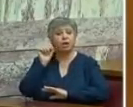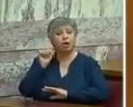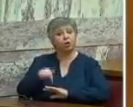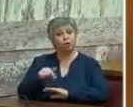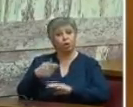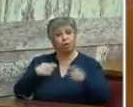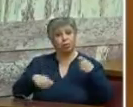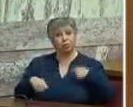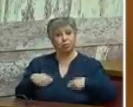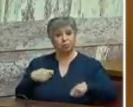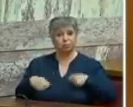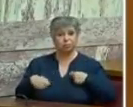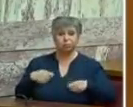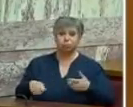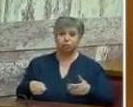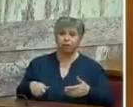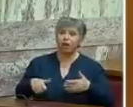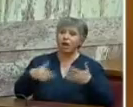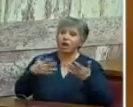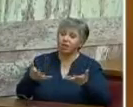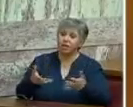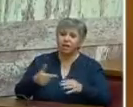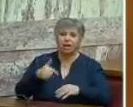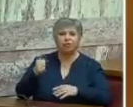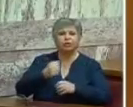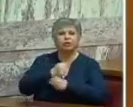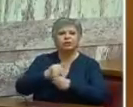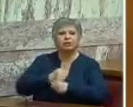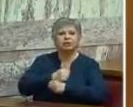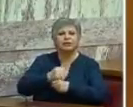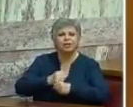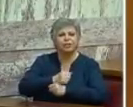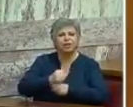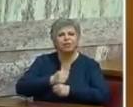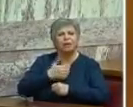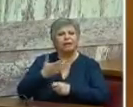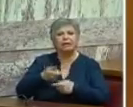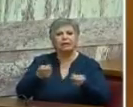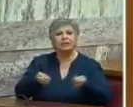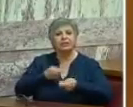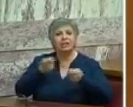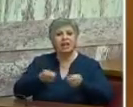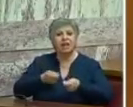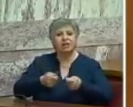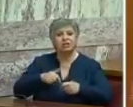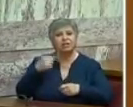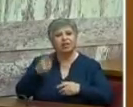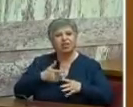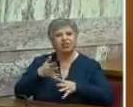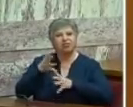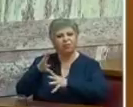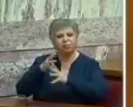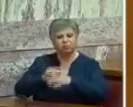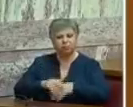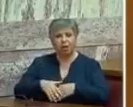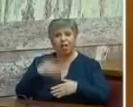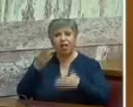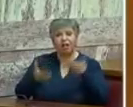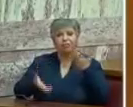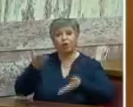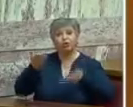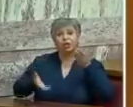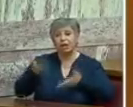βγάλει 10 και 19 μονάδες απάνω το Μητσοτάκη σε σχέση με τον Τζίπρα και τα υπόλοιπα, ας πούμε, που γελά ο κόσμος, γελά και τα κομμωδίνα δηλαδή, με αυτά τα